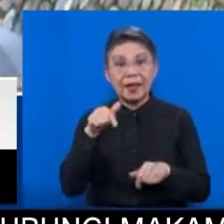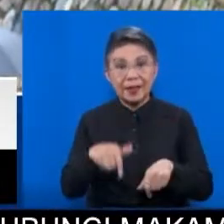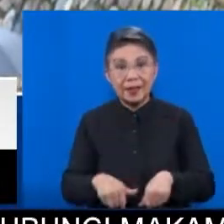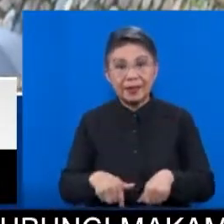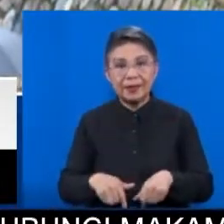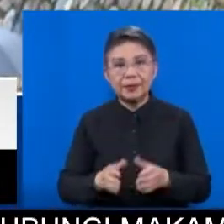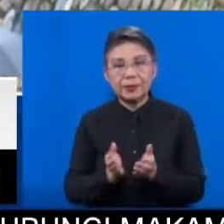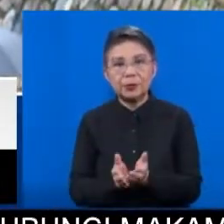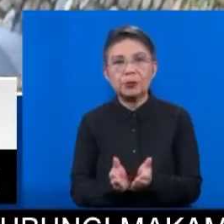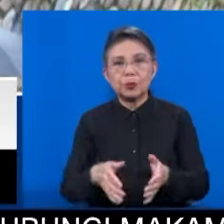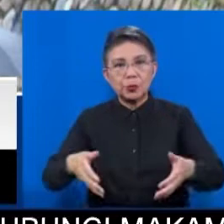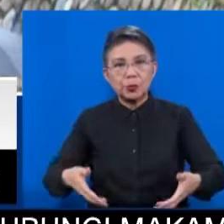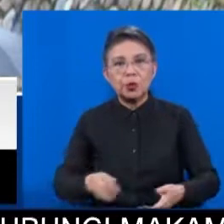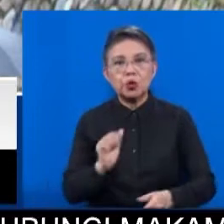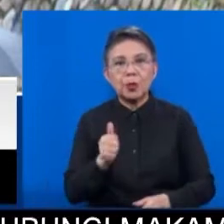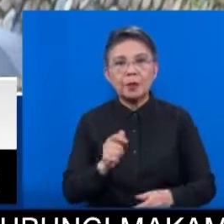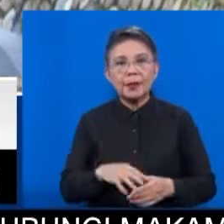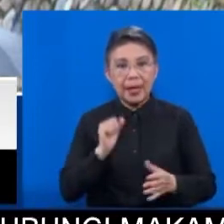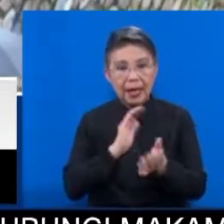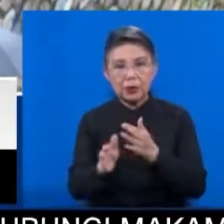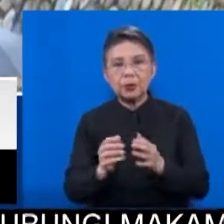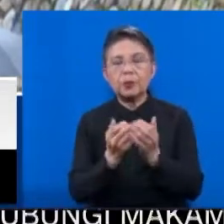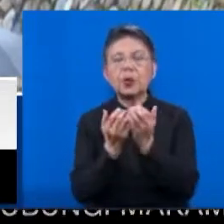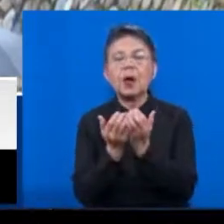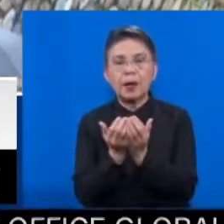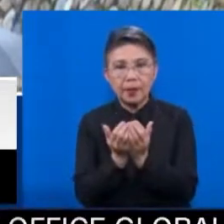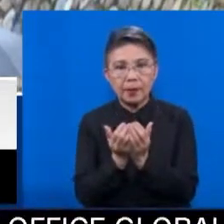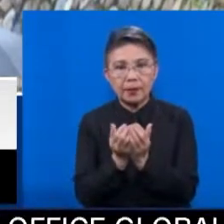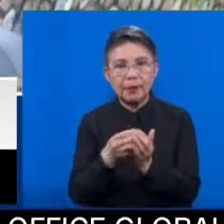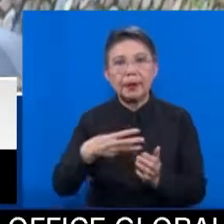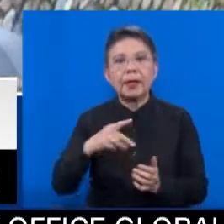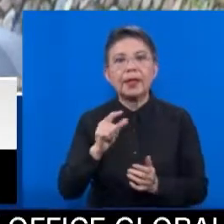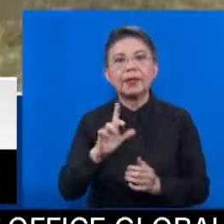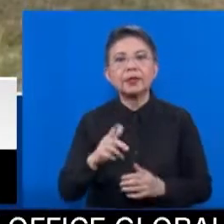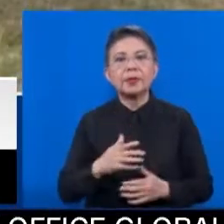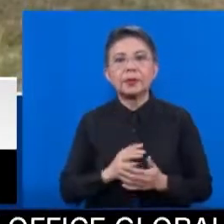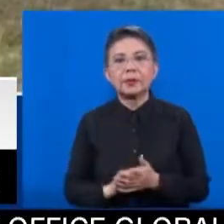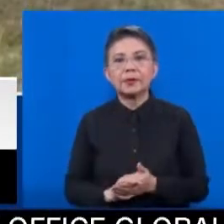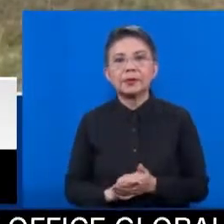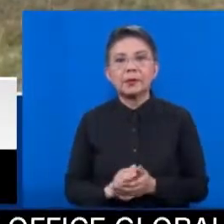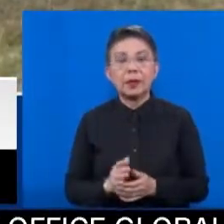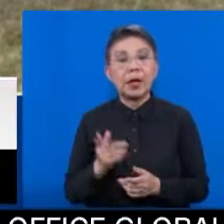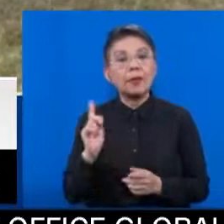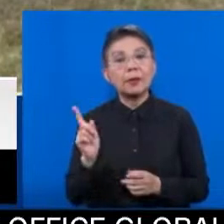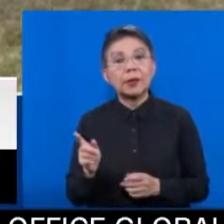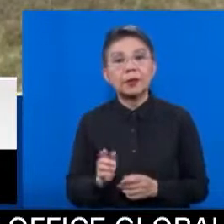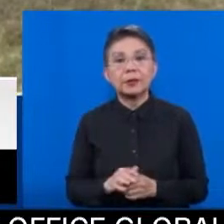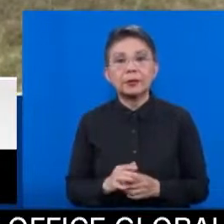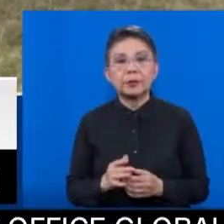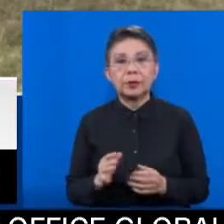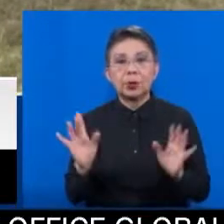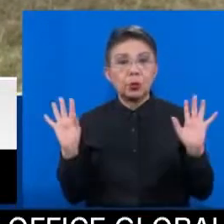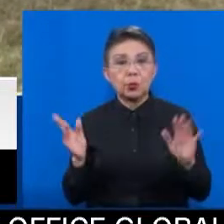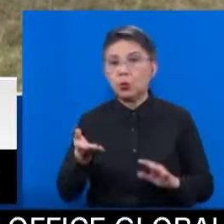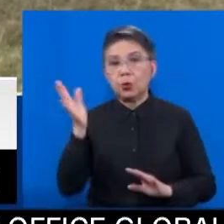ke makam ini agar bisa secara langsung mendoakan Eril setelah sebelumnya ini warga tidak